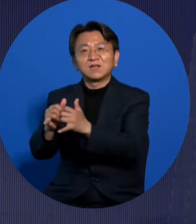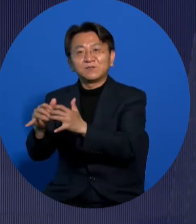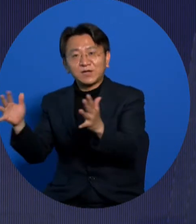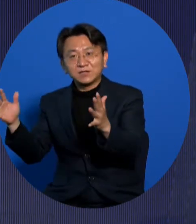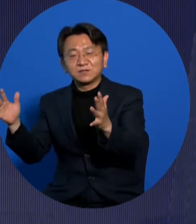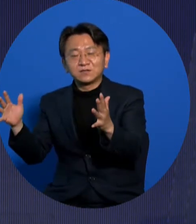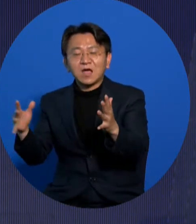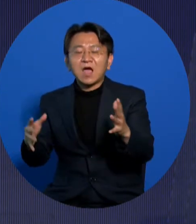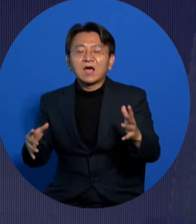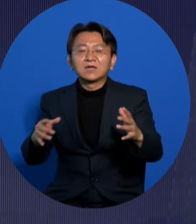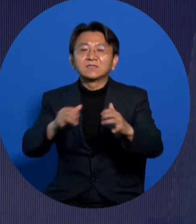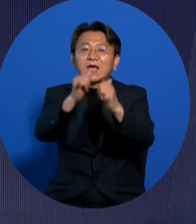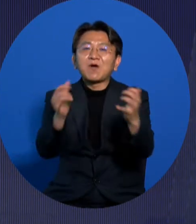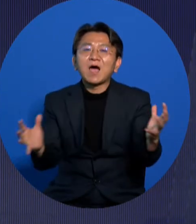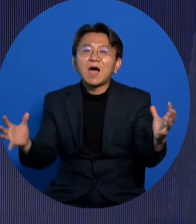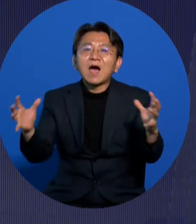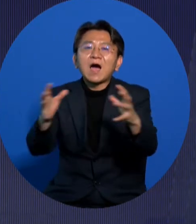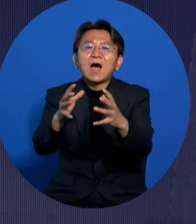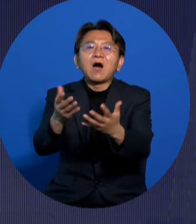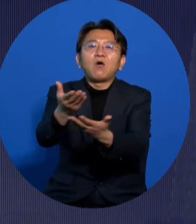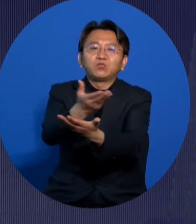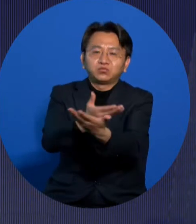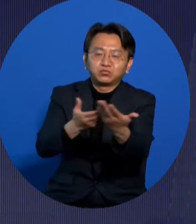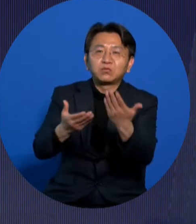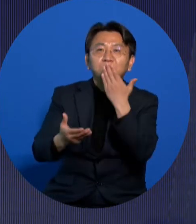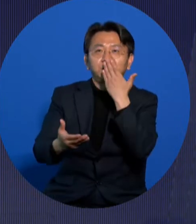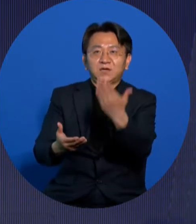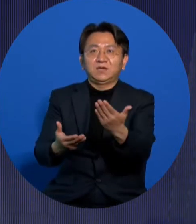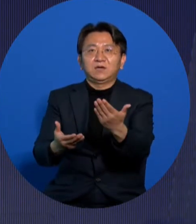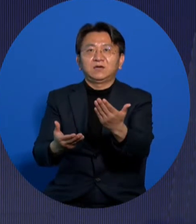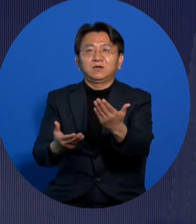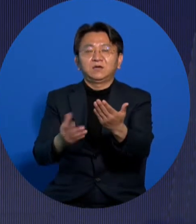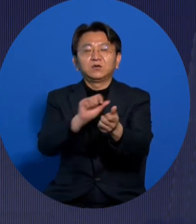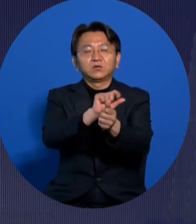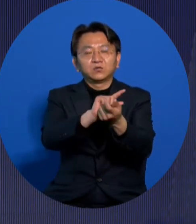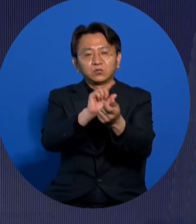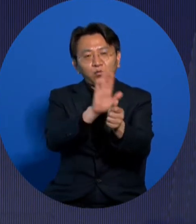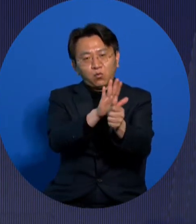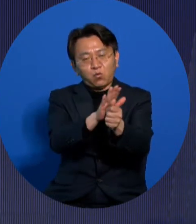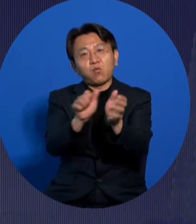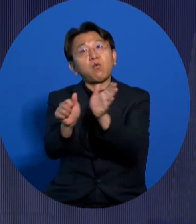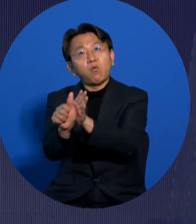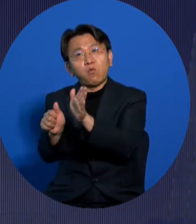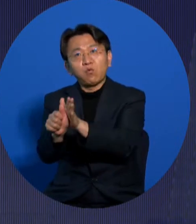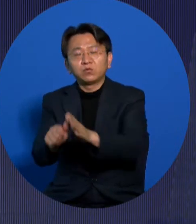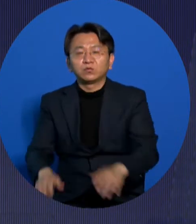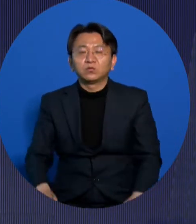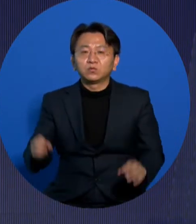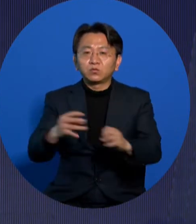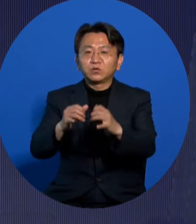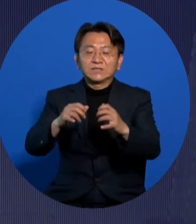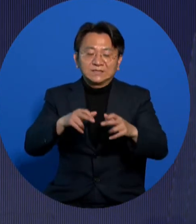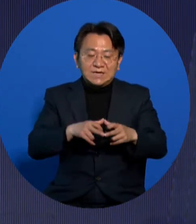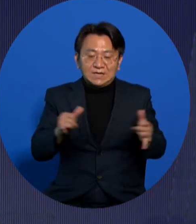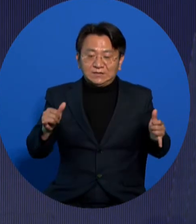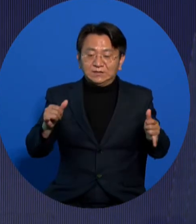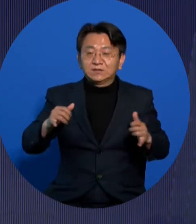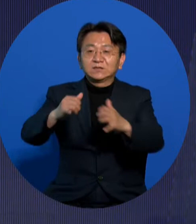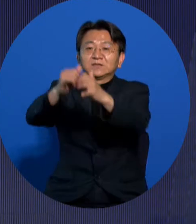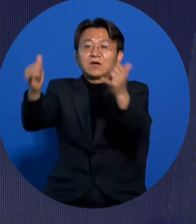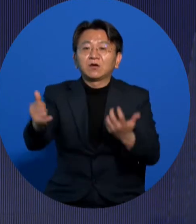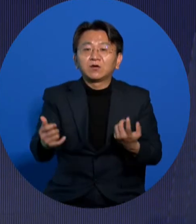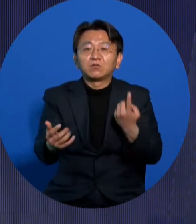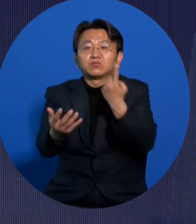일상에서 함께 어우러질 수 있도록 돕고 있으며, 장애인이 사회에 참여할 수 있는